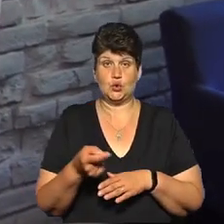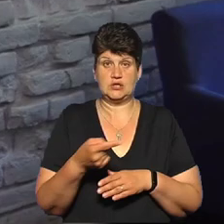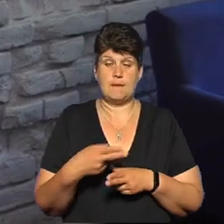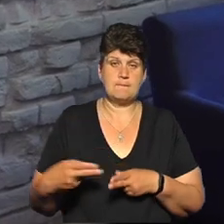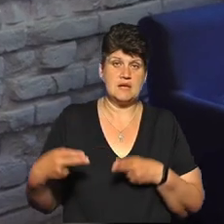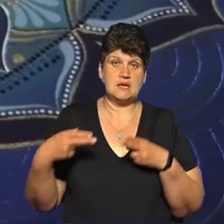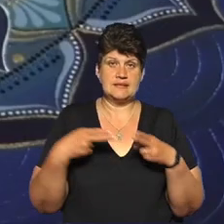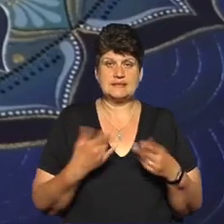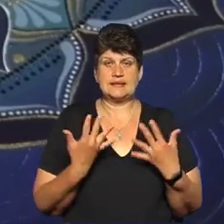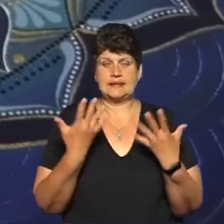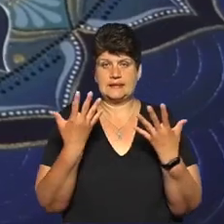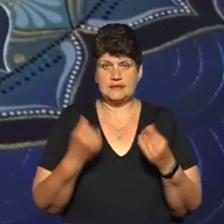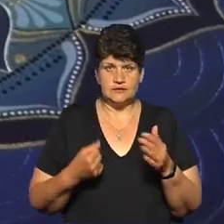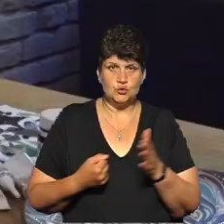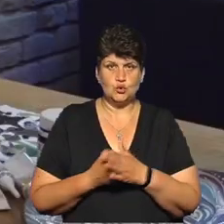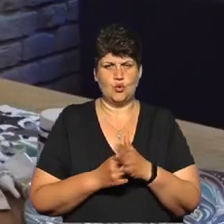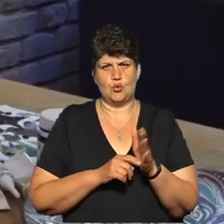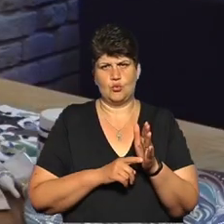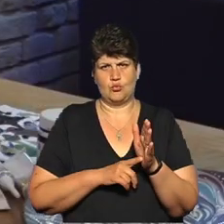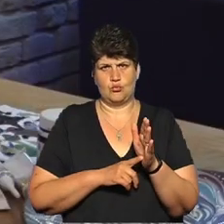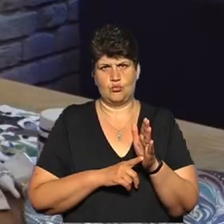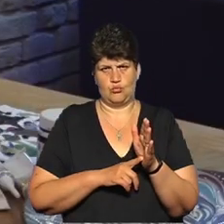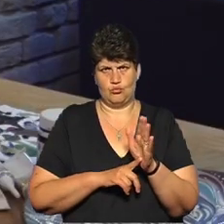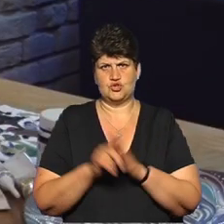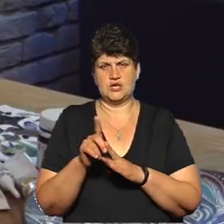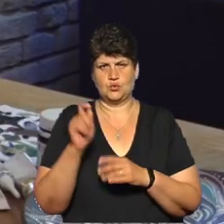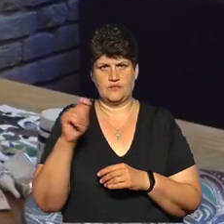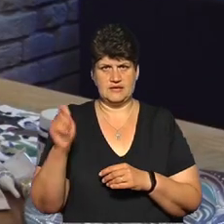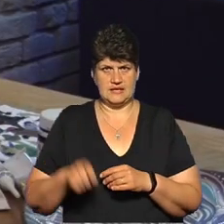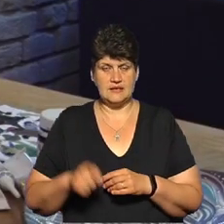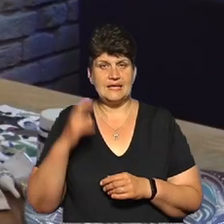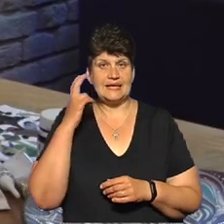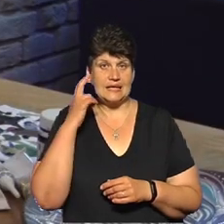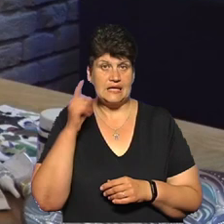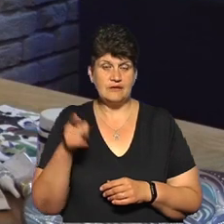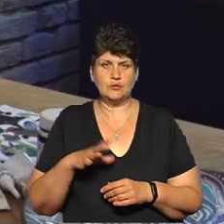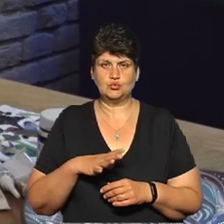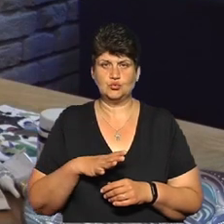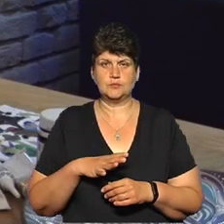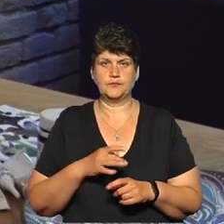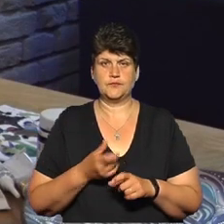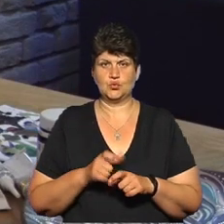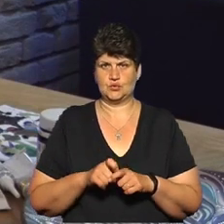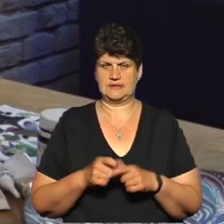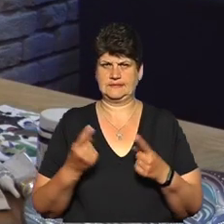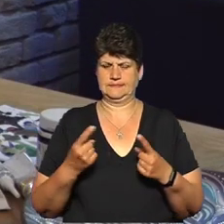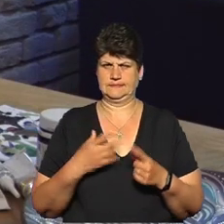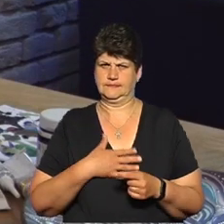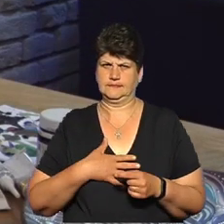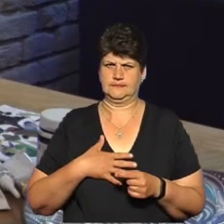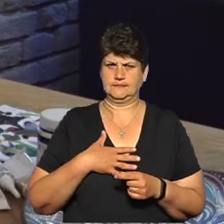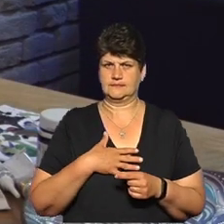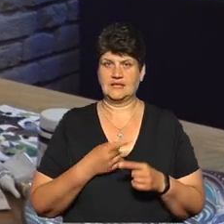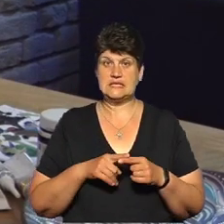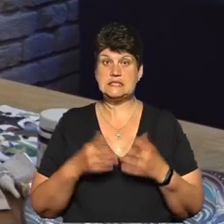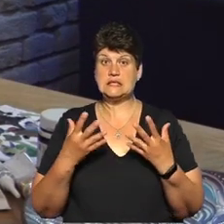днів до початку повномасштабної війни. В Києві була дуже висока напруга. В ці дні